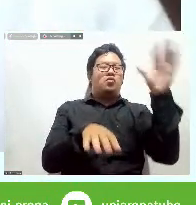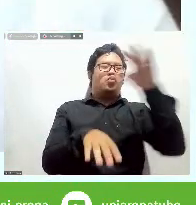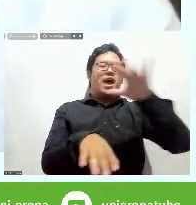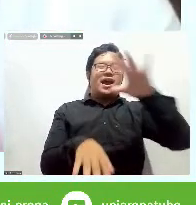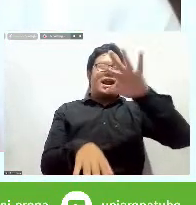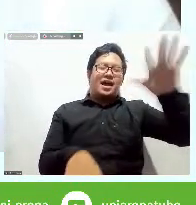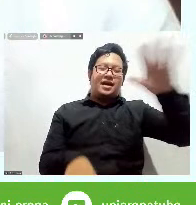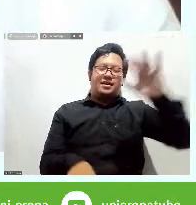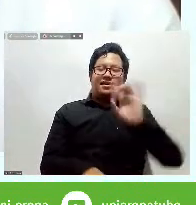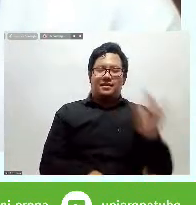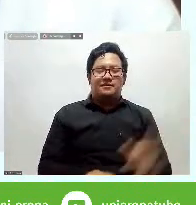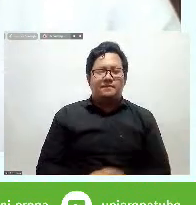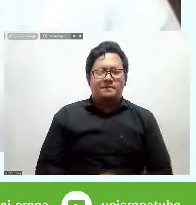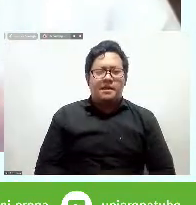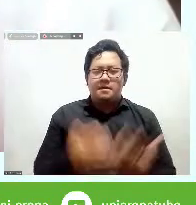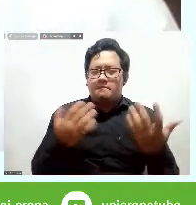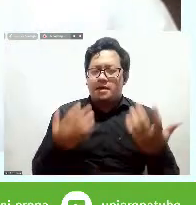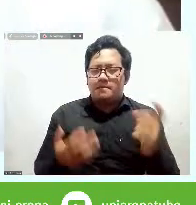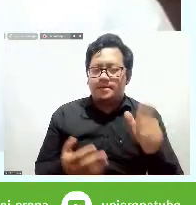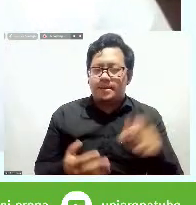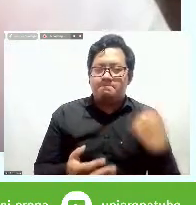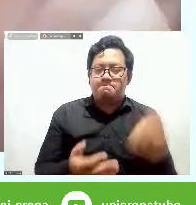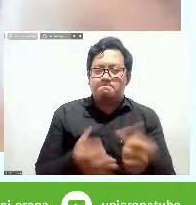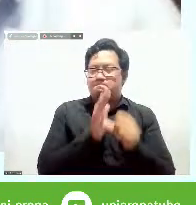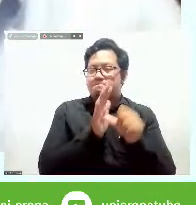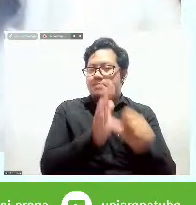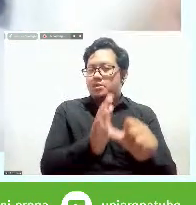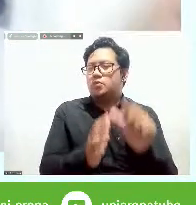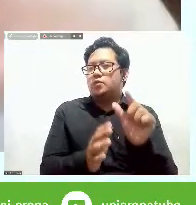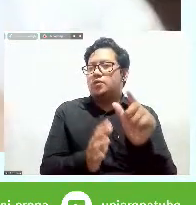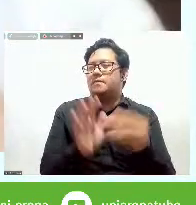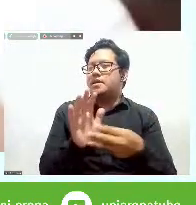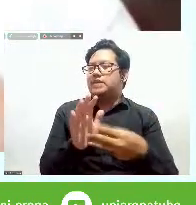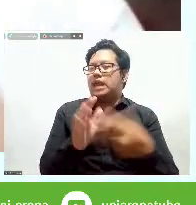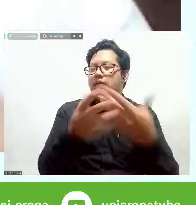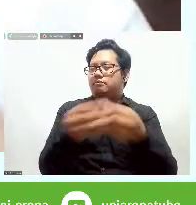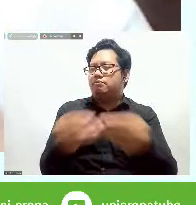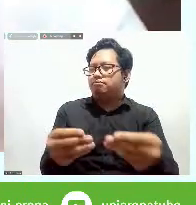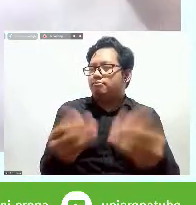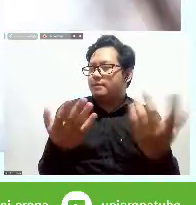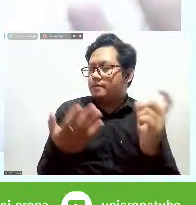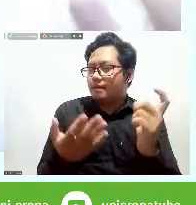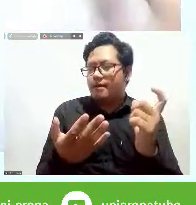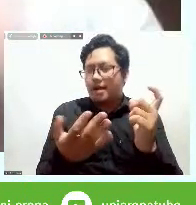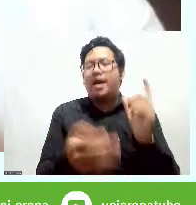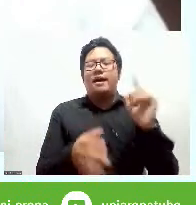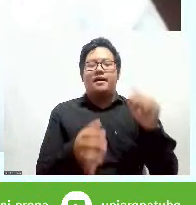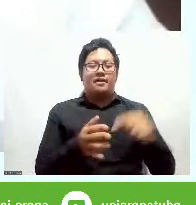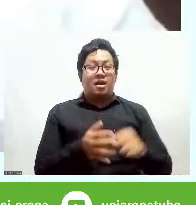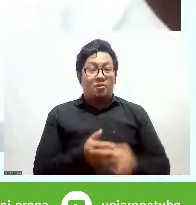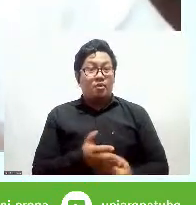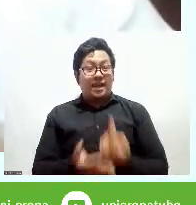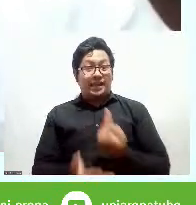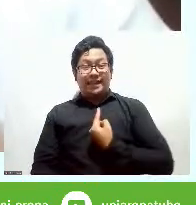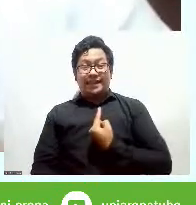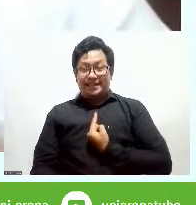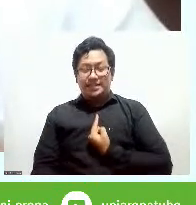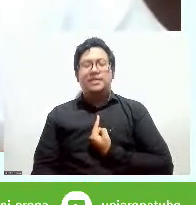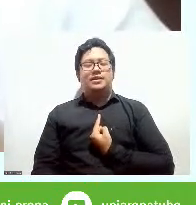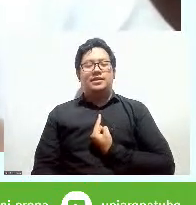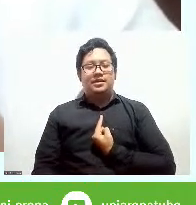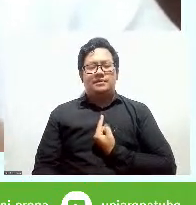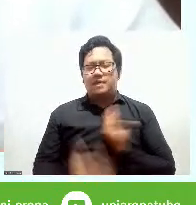berkontribusi dengan semua yang jelas kalau kita mulai dari diri kita baik mulailah menjadi